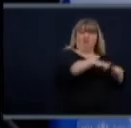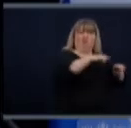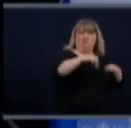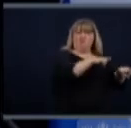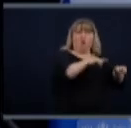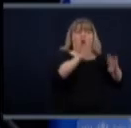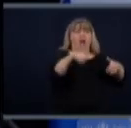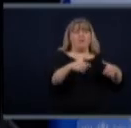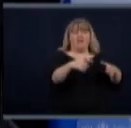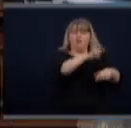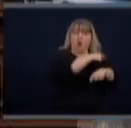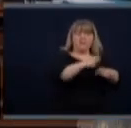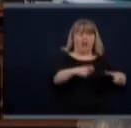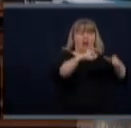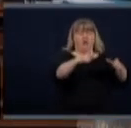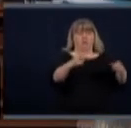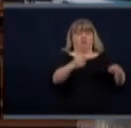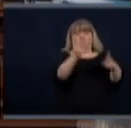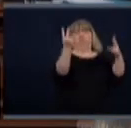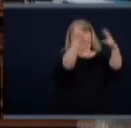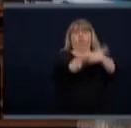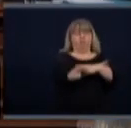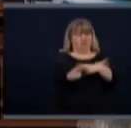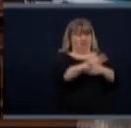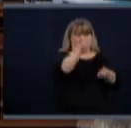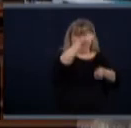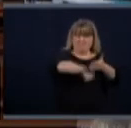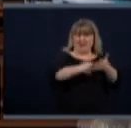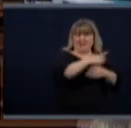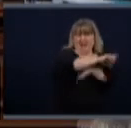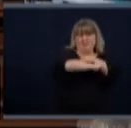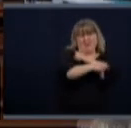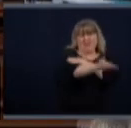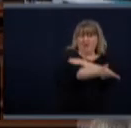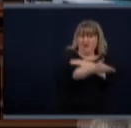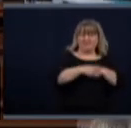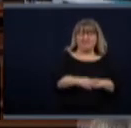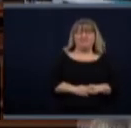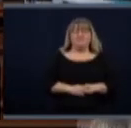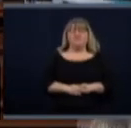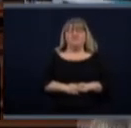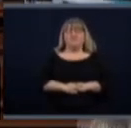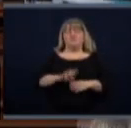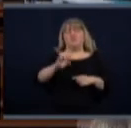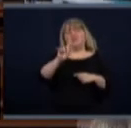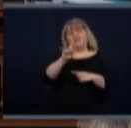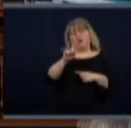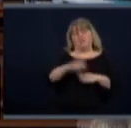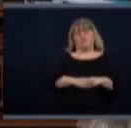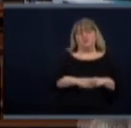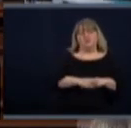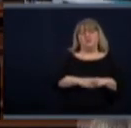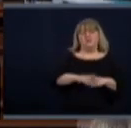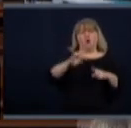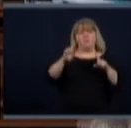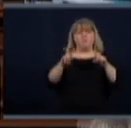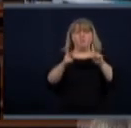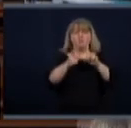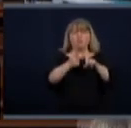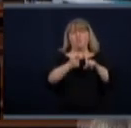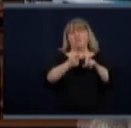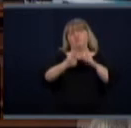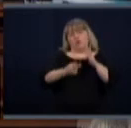flamber. En sous-question. Dans le même sens, M. Legault... On n'a pas encore vu la deuxième vague de militaires canadiens dans les CHSLD. Est-ce que vous